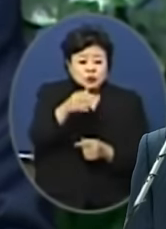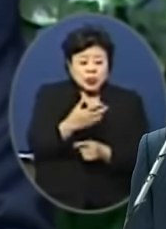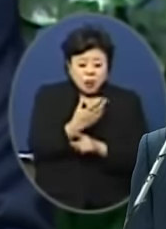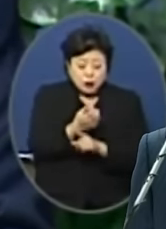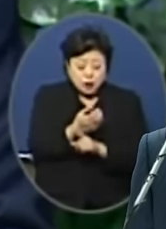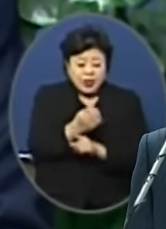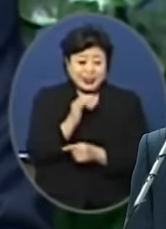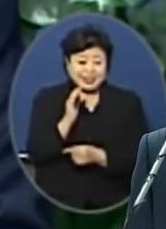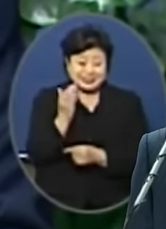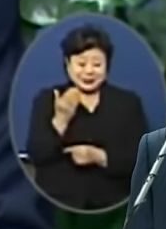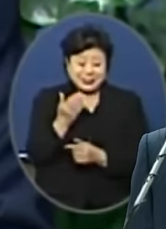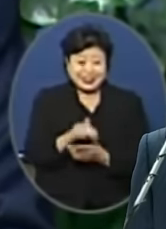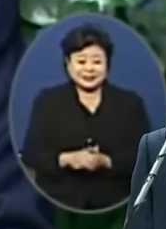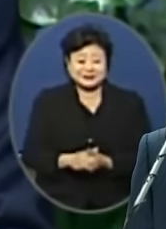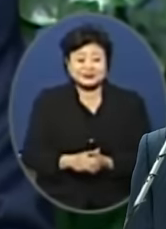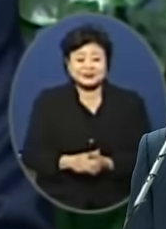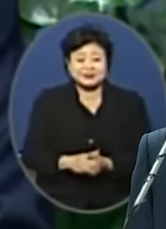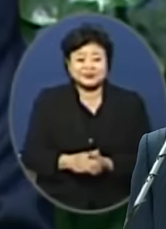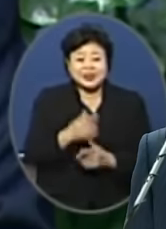보배인 것입니다.